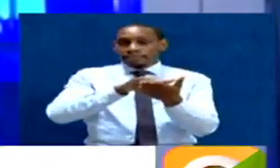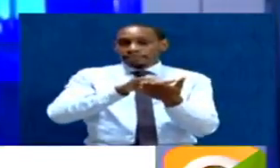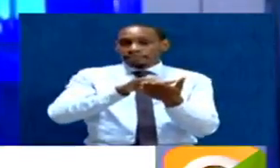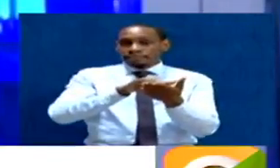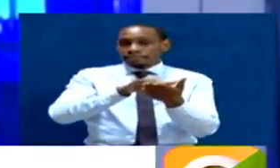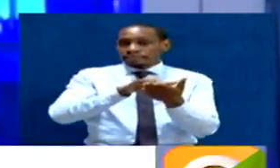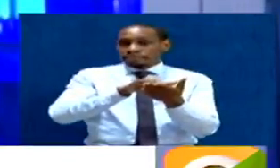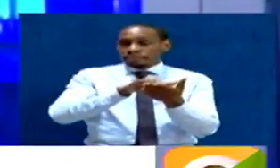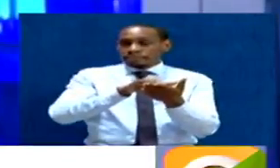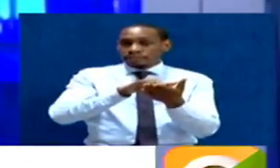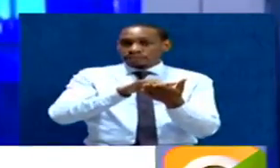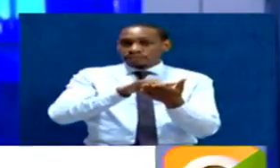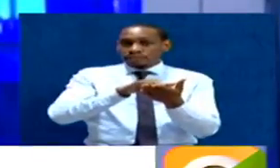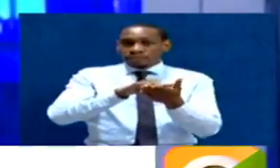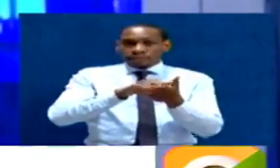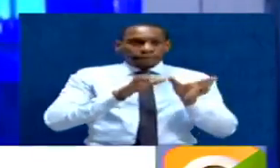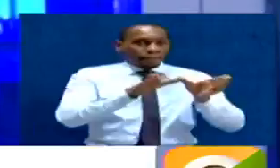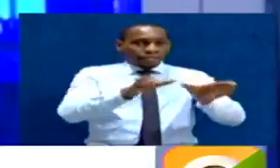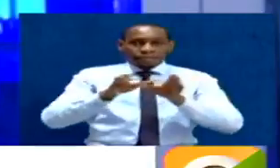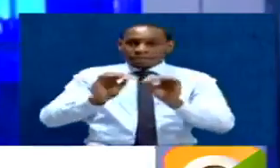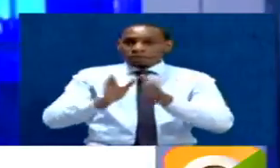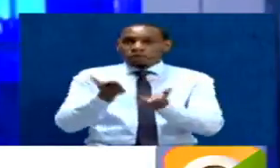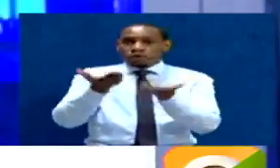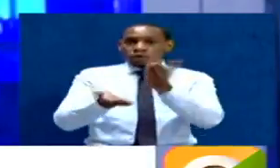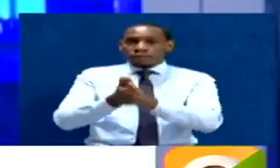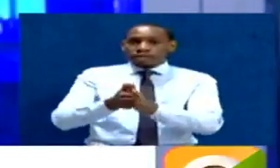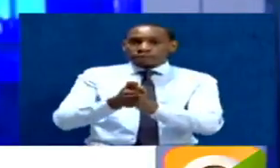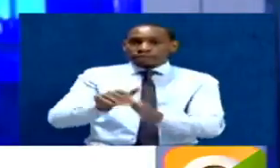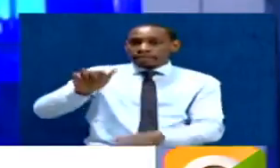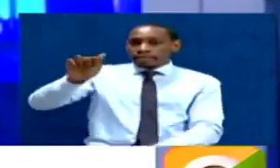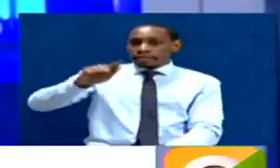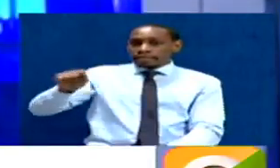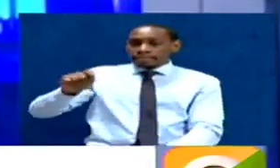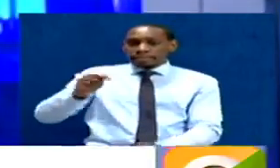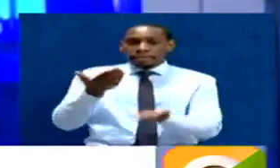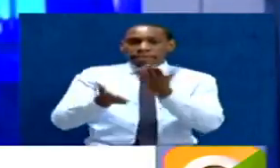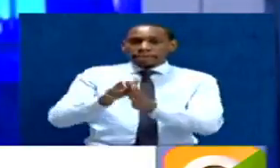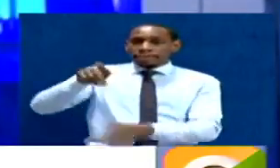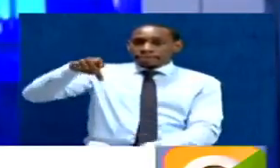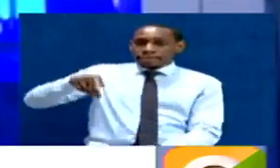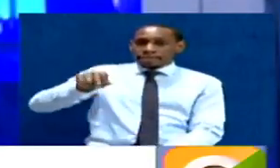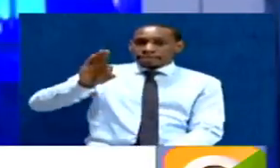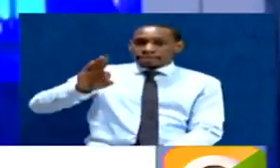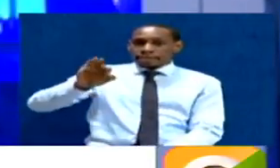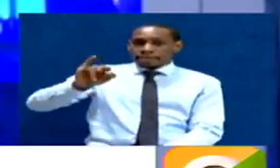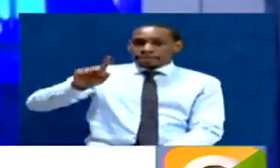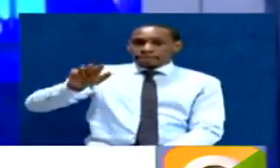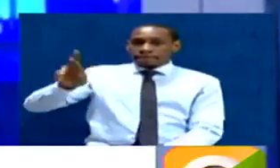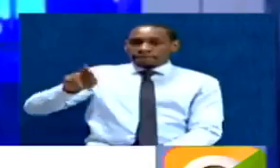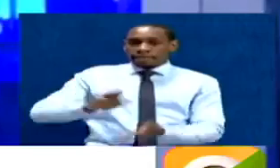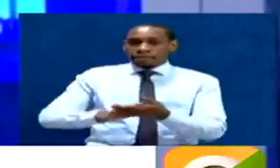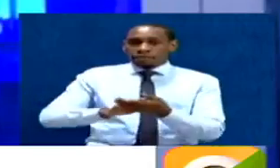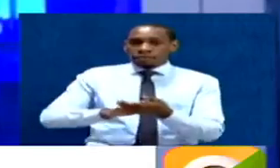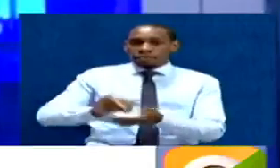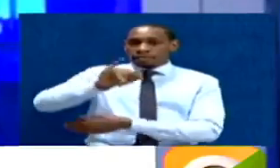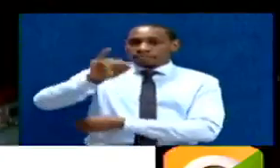under as much supply pressure as the Oxford AstraZeneca or Pfizer or Johnson and Johnson or Moderna and